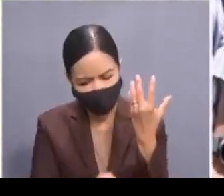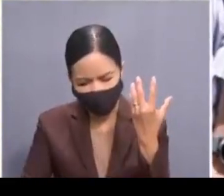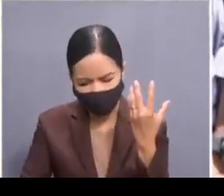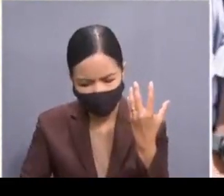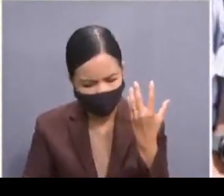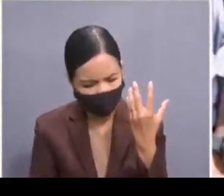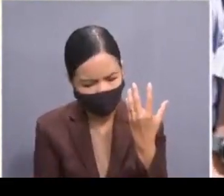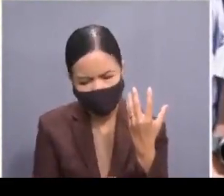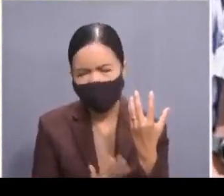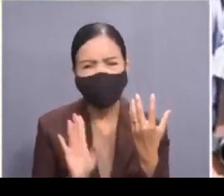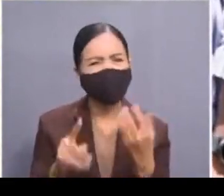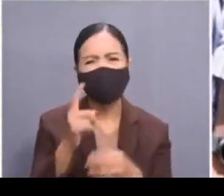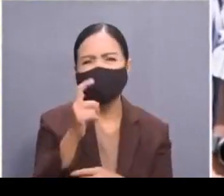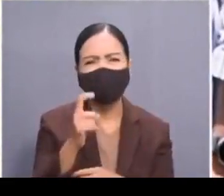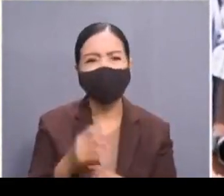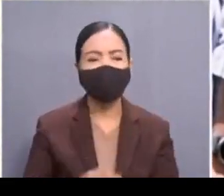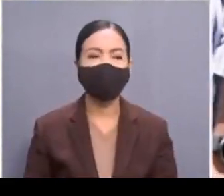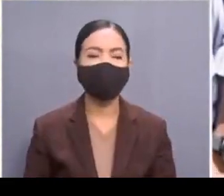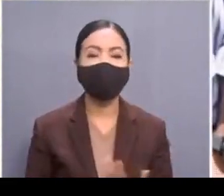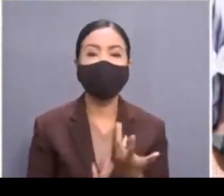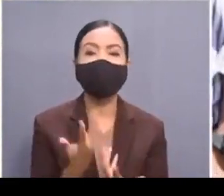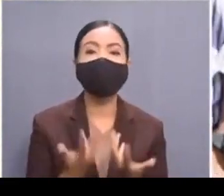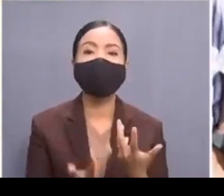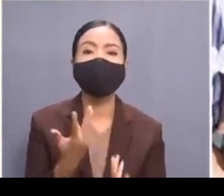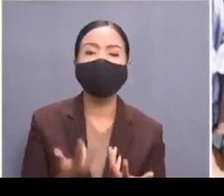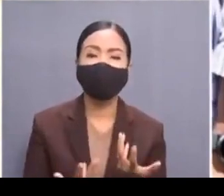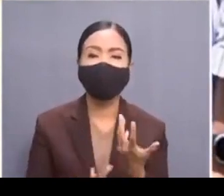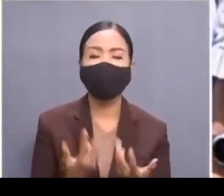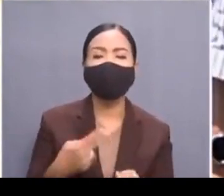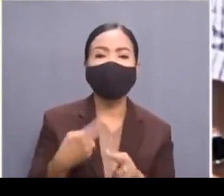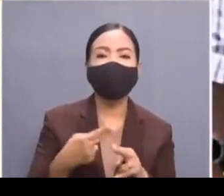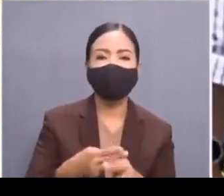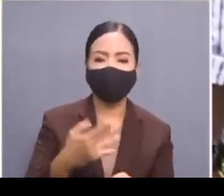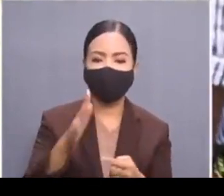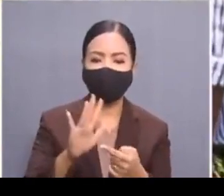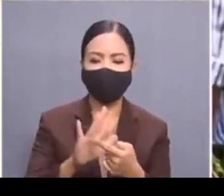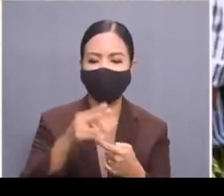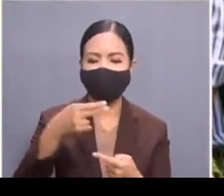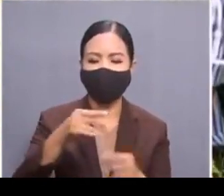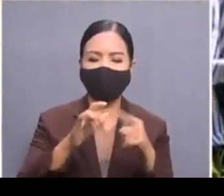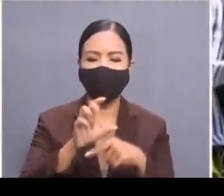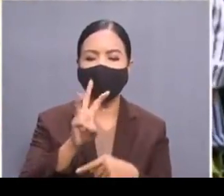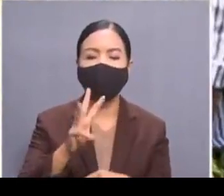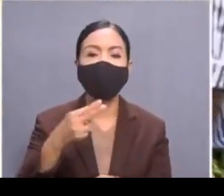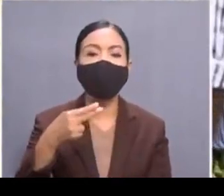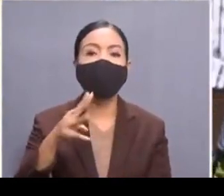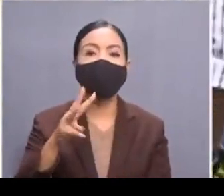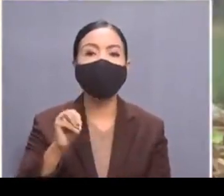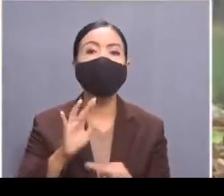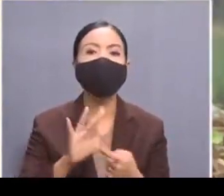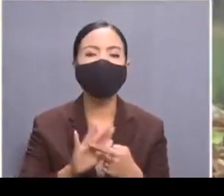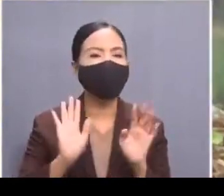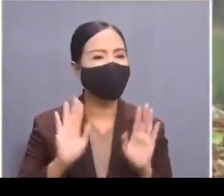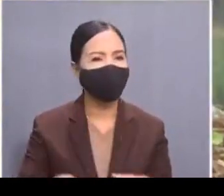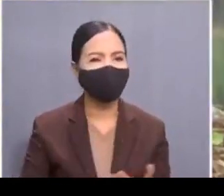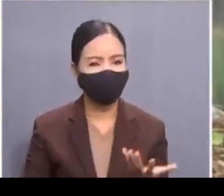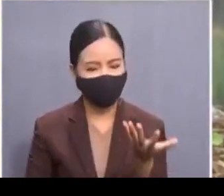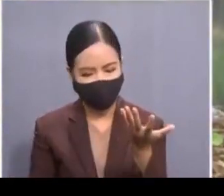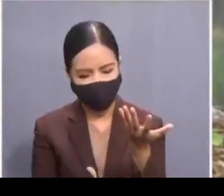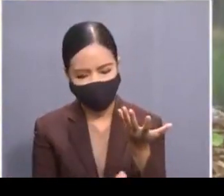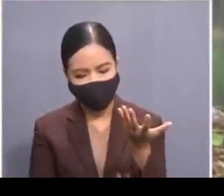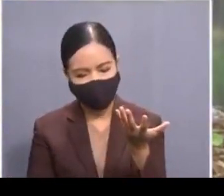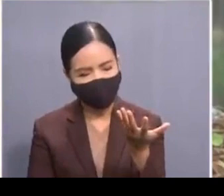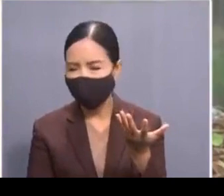าไปกับเขาแล้วก็เวลาถอนแล้วก็รากผักก็สะเทือนด้วยก็เกิดการเสียหายครับก็เลยหนีขึ้นมานี่แล้วอีกส่วน